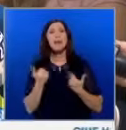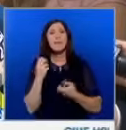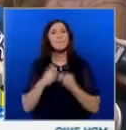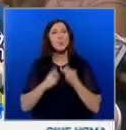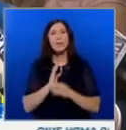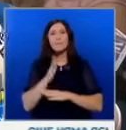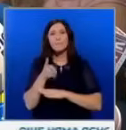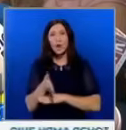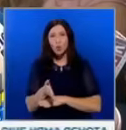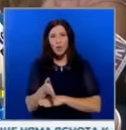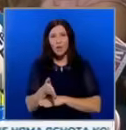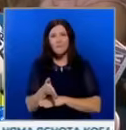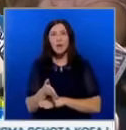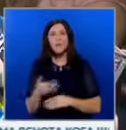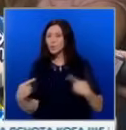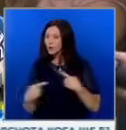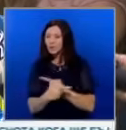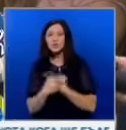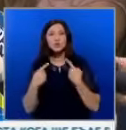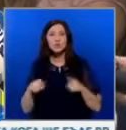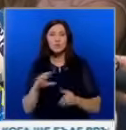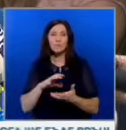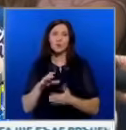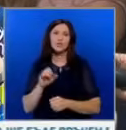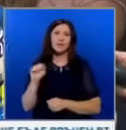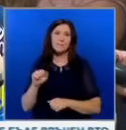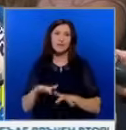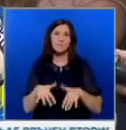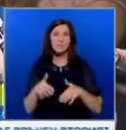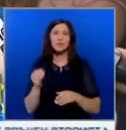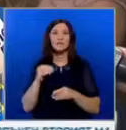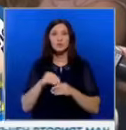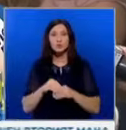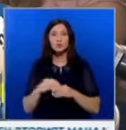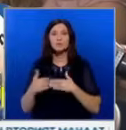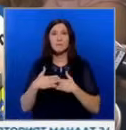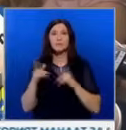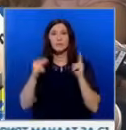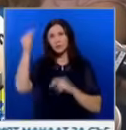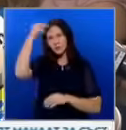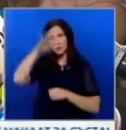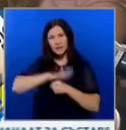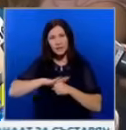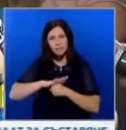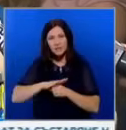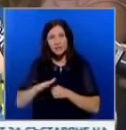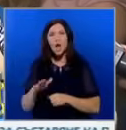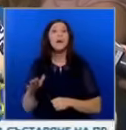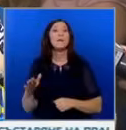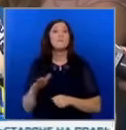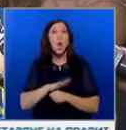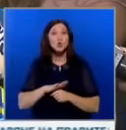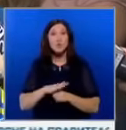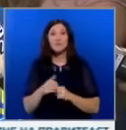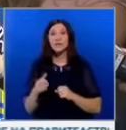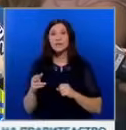преодолеем противоречията с другите политически сили в парламента, включително и с ППДБ на базата на основният демократичен